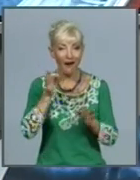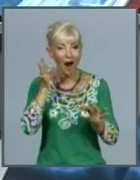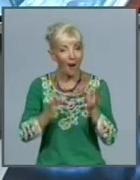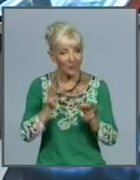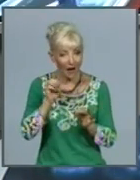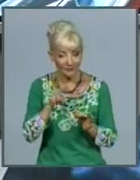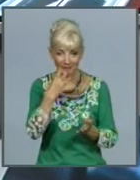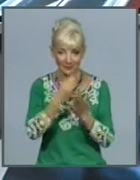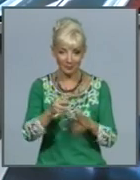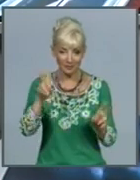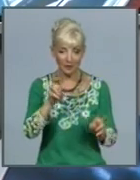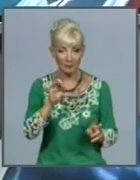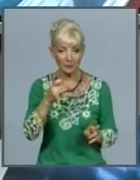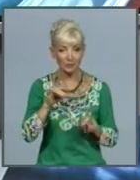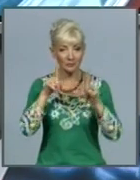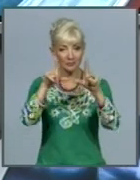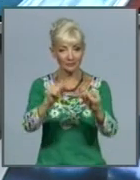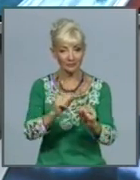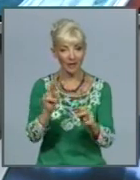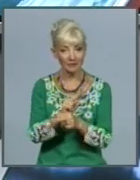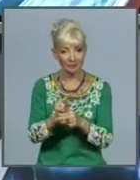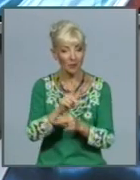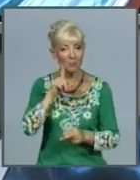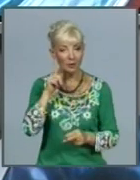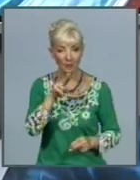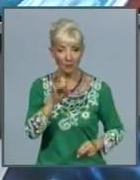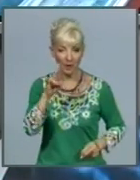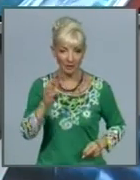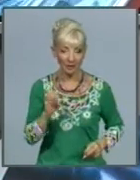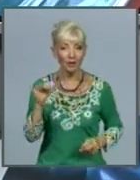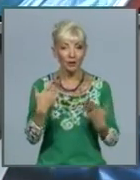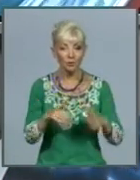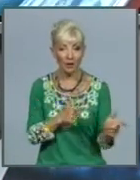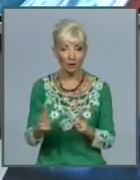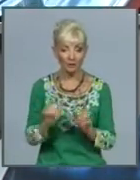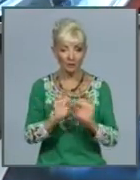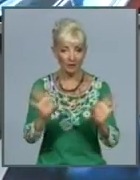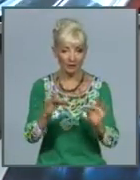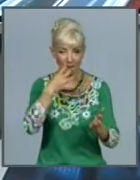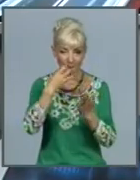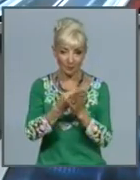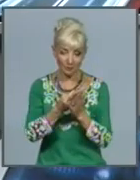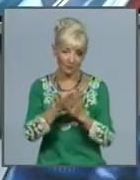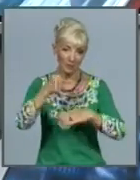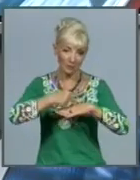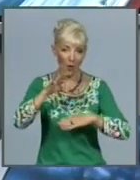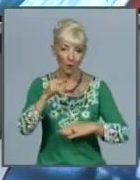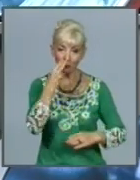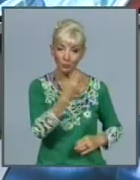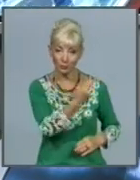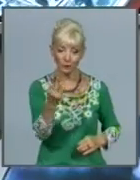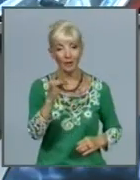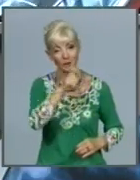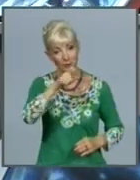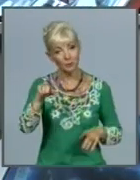сьогодні побував у відреконструйованому молодіжному парку та вже готовий поділитися і власними почуттями від побаченого, та й містян він теж опитав.